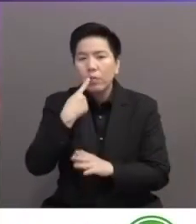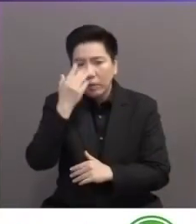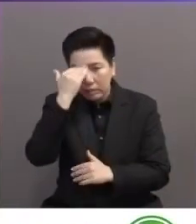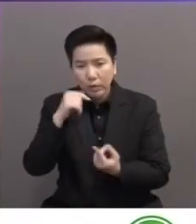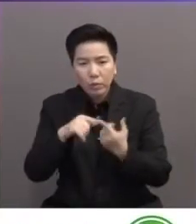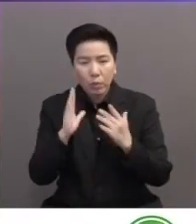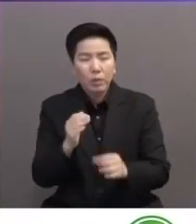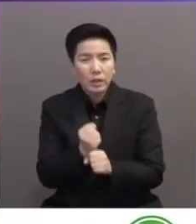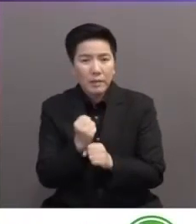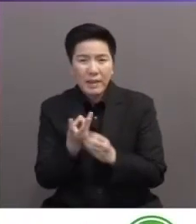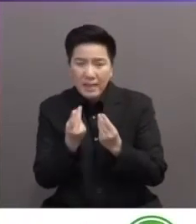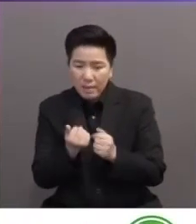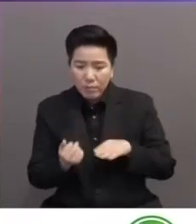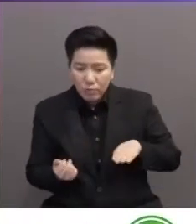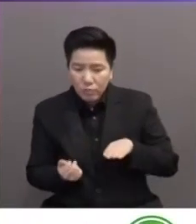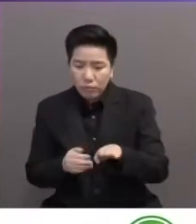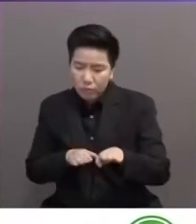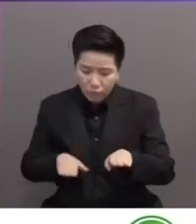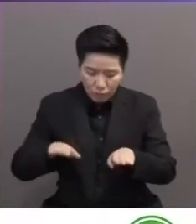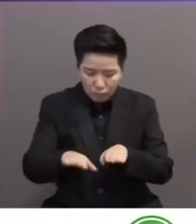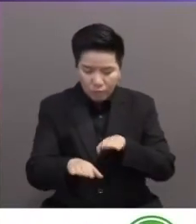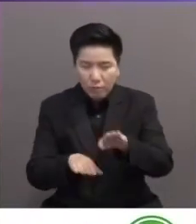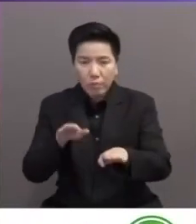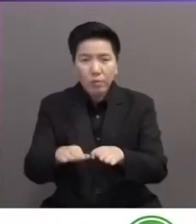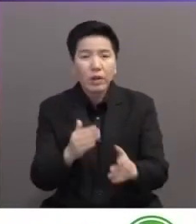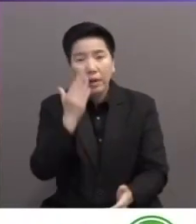ที่กู้ภัยต้องรีบไปช่วยเหลือกันหลายคันแบบนี้นะครับ